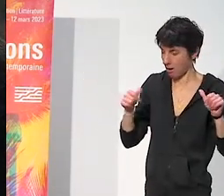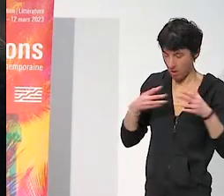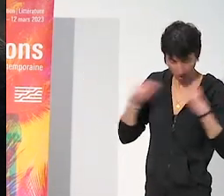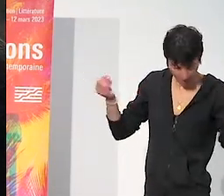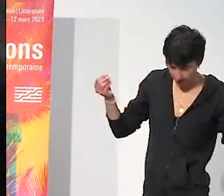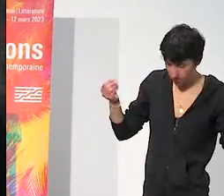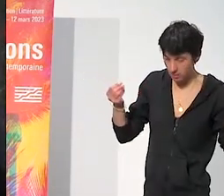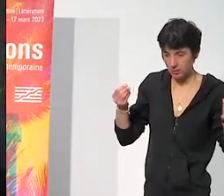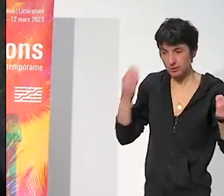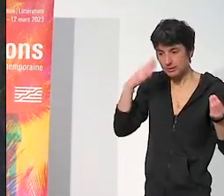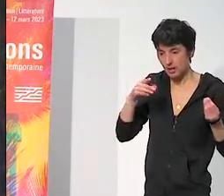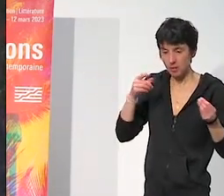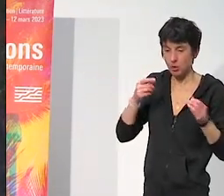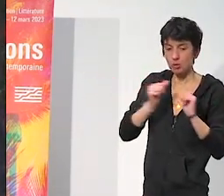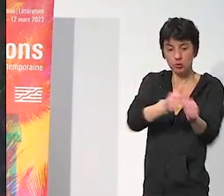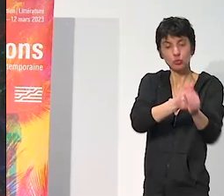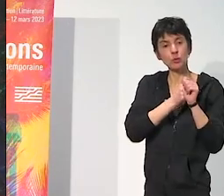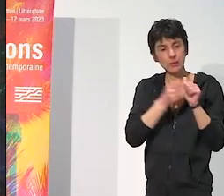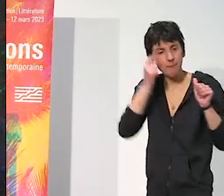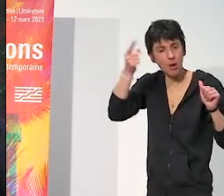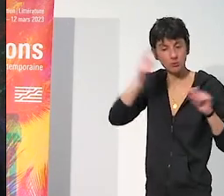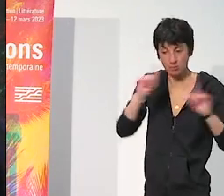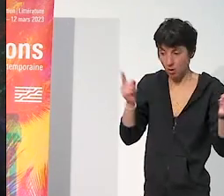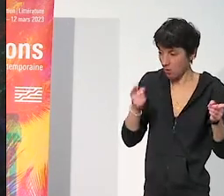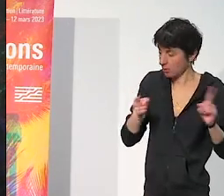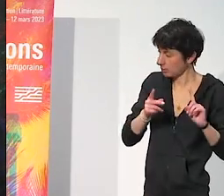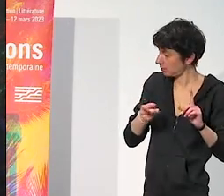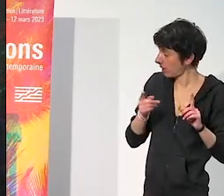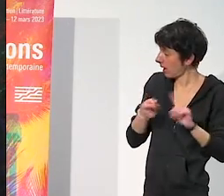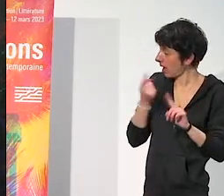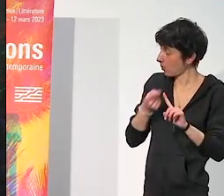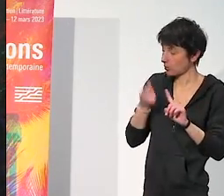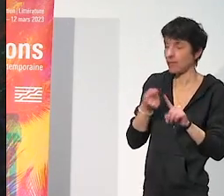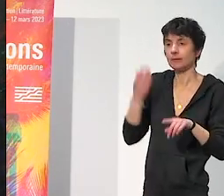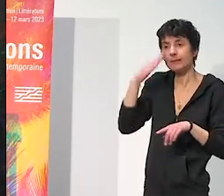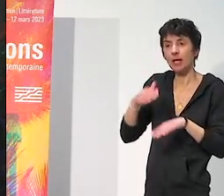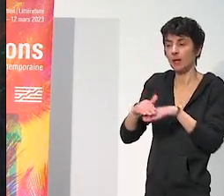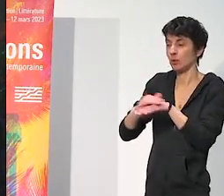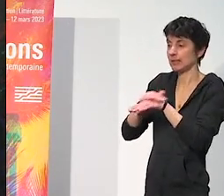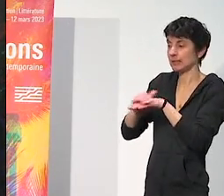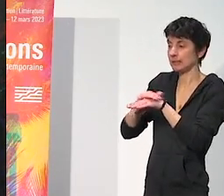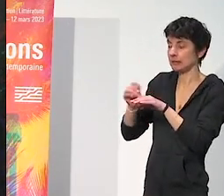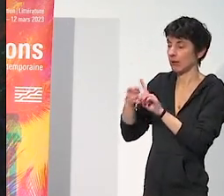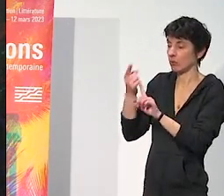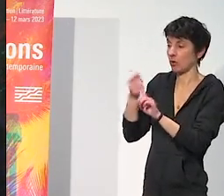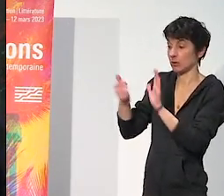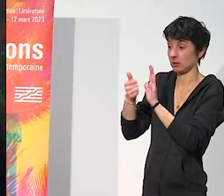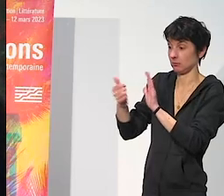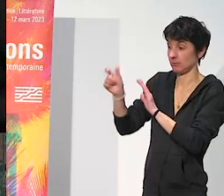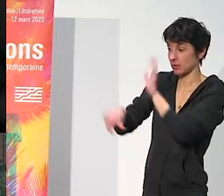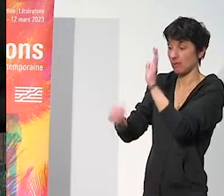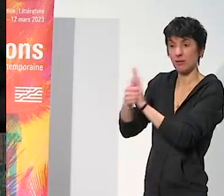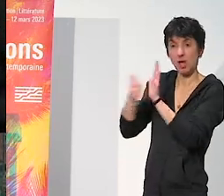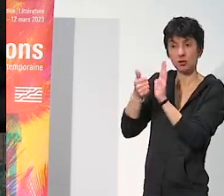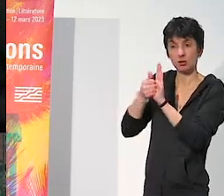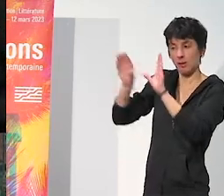ce que je pense. Mais plus que ce que je pense, ce qui est important, c'est ce qui est politique pour moi, c'est les personnages. C'est leur